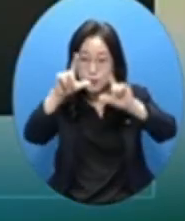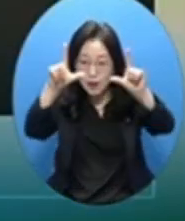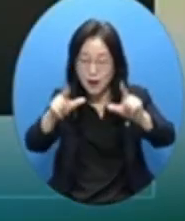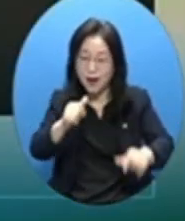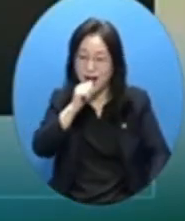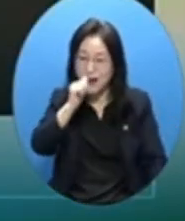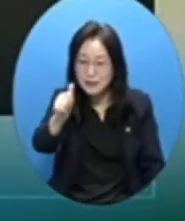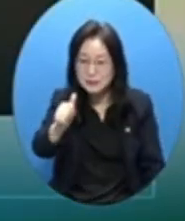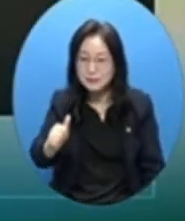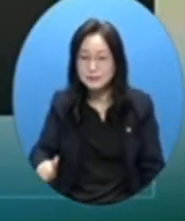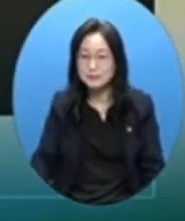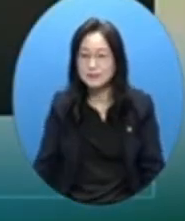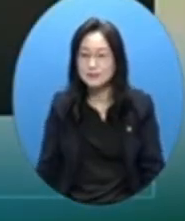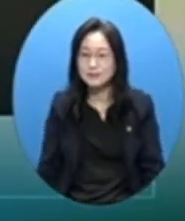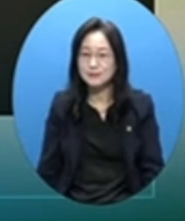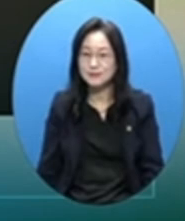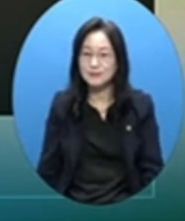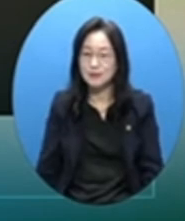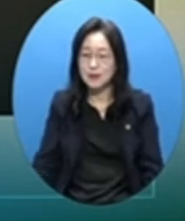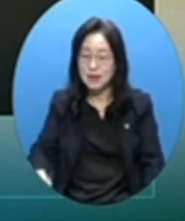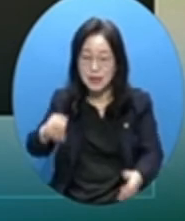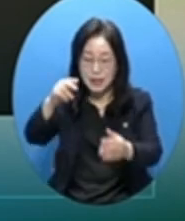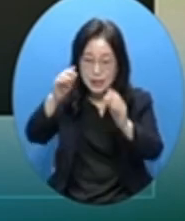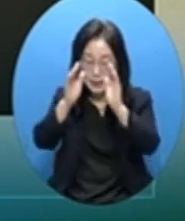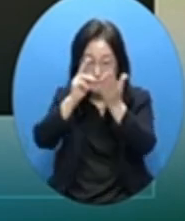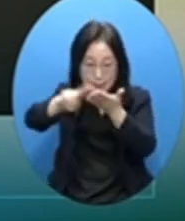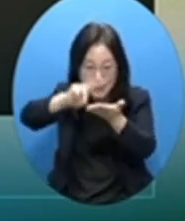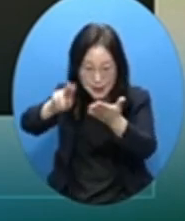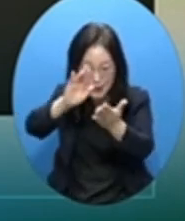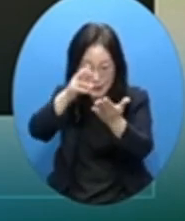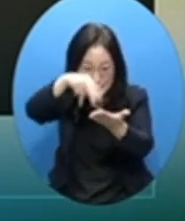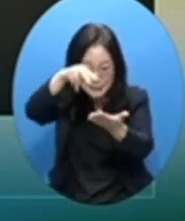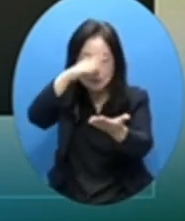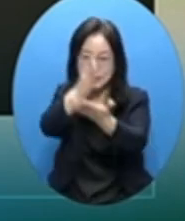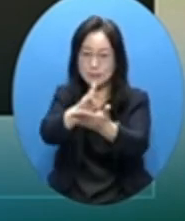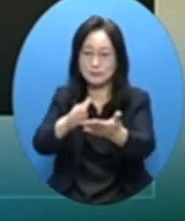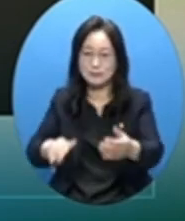절대로 만화책도 보면 안 된다